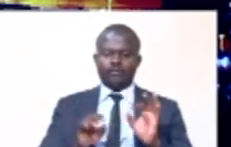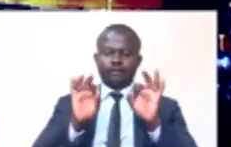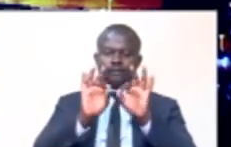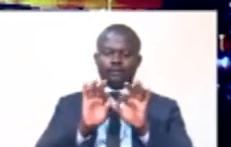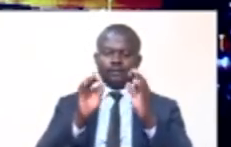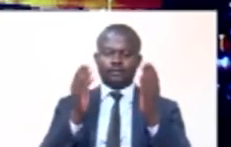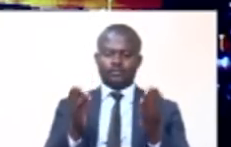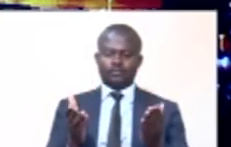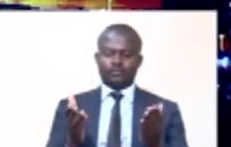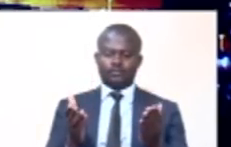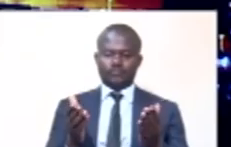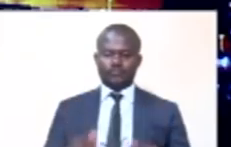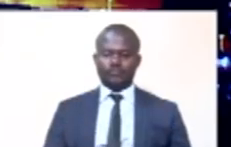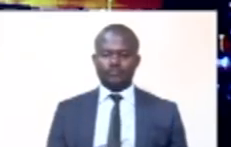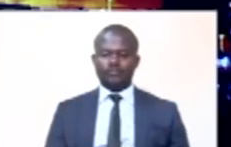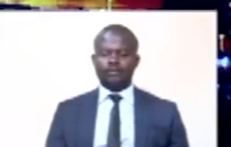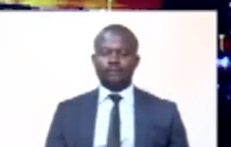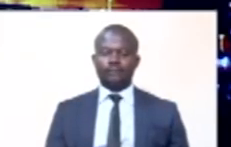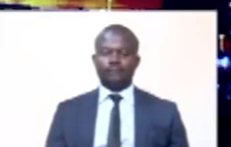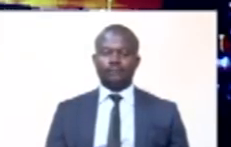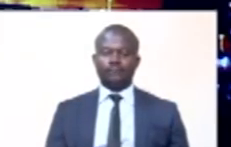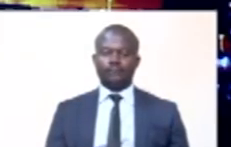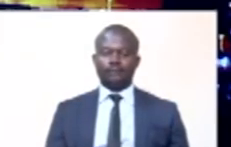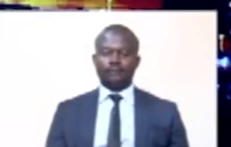izi ngingo z'ingenzi zikurikira